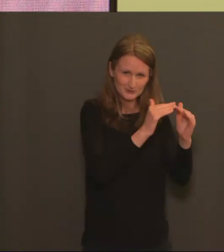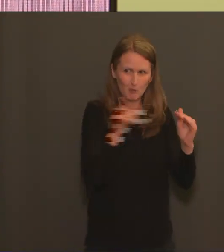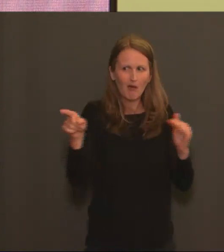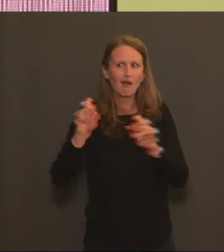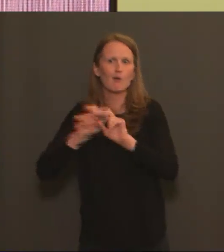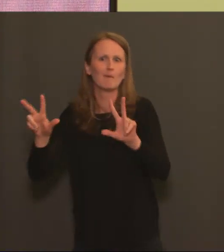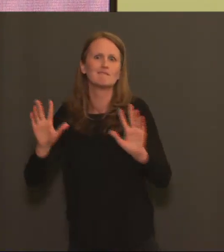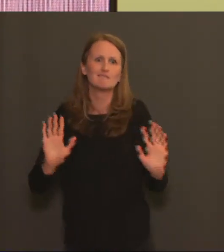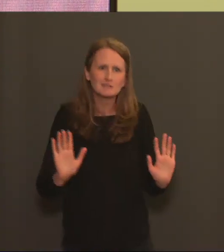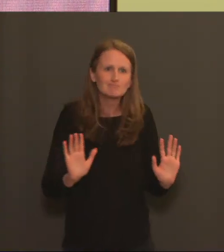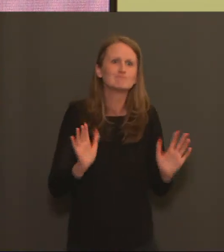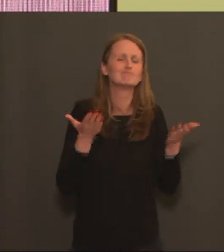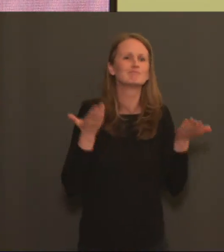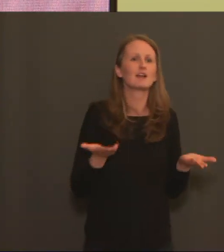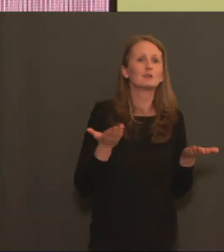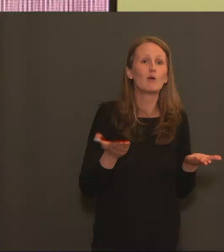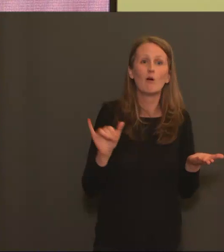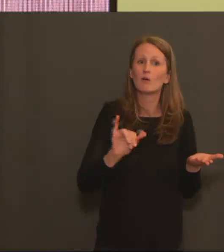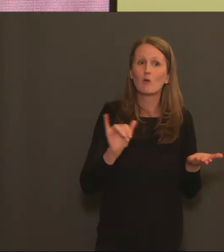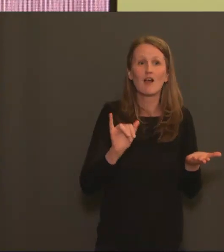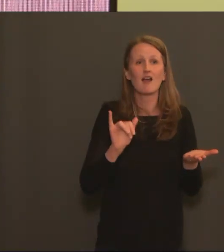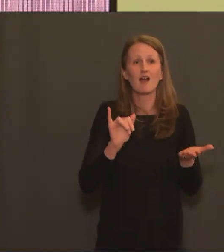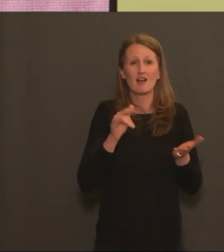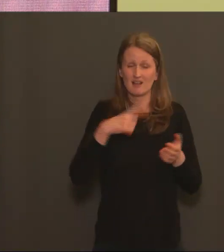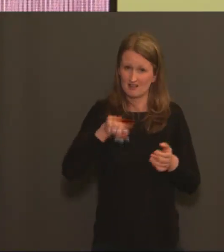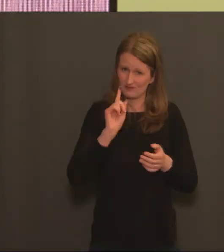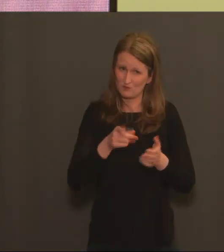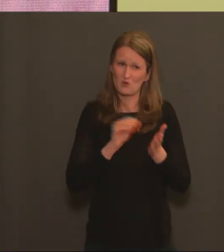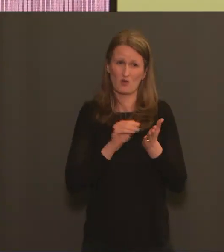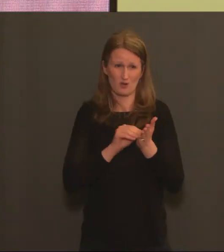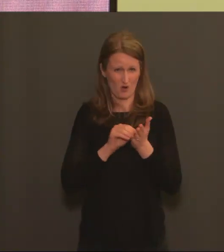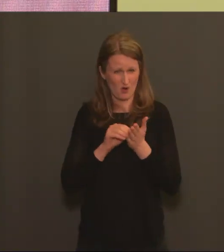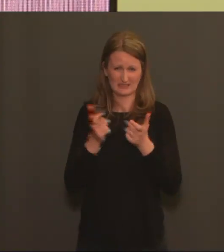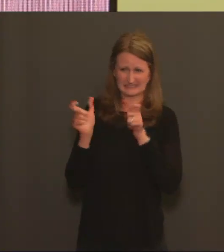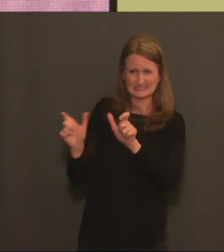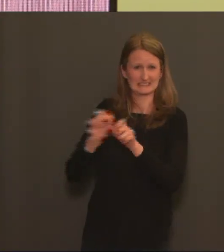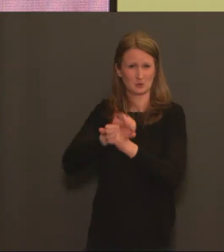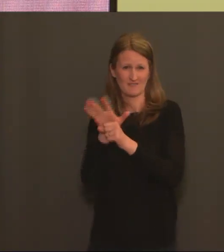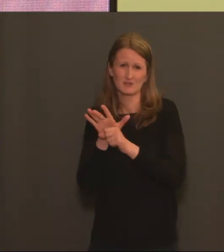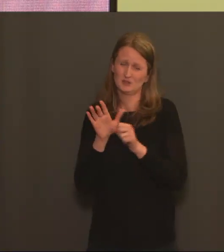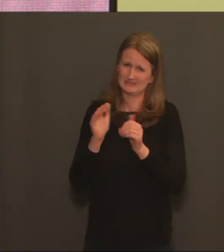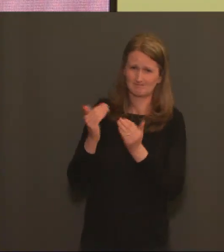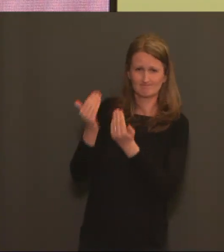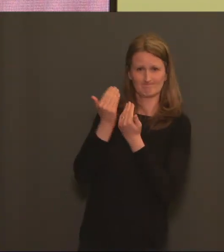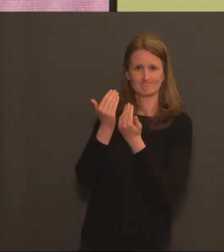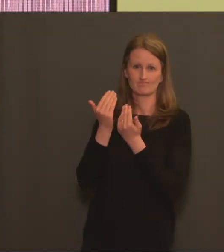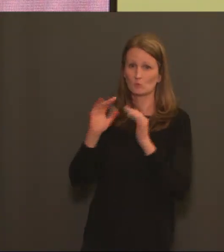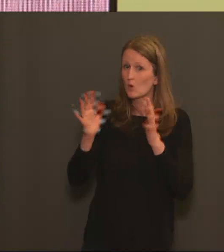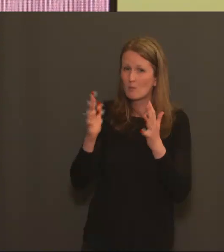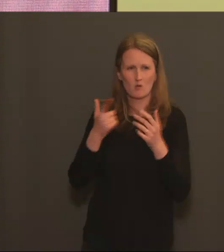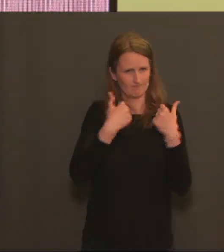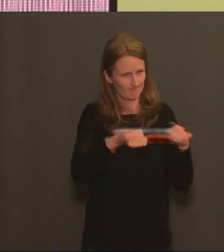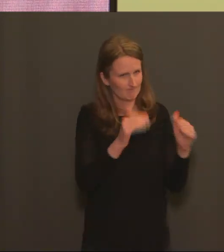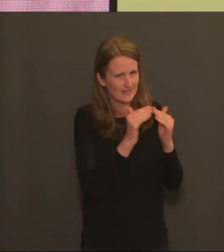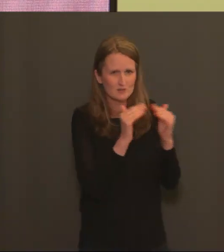une condition de base pour permettre de diminuer des contacts multiples et pour permettre de rompre des chaînes de transmission. Ça